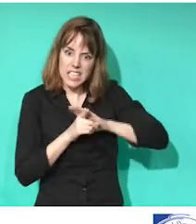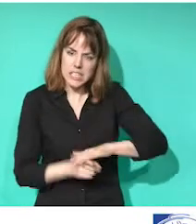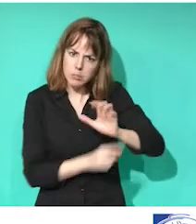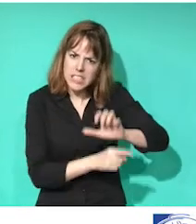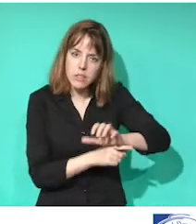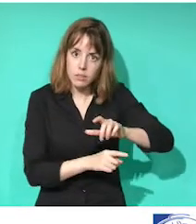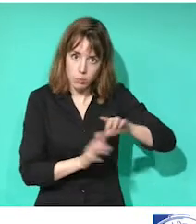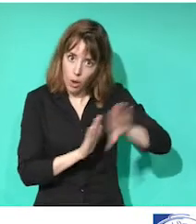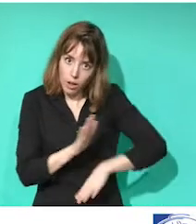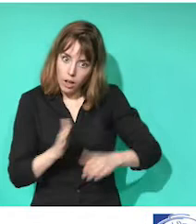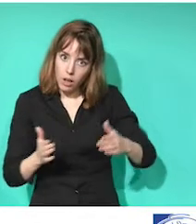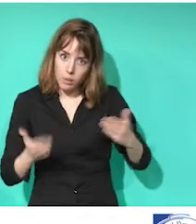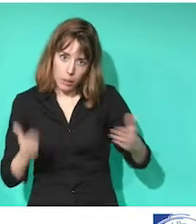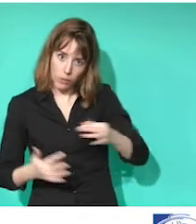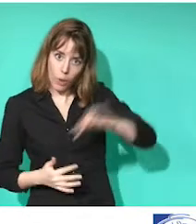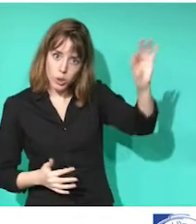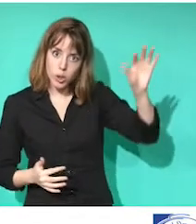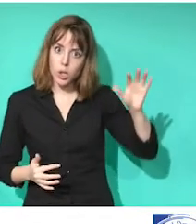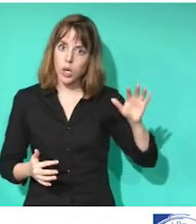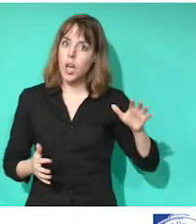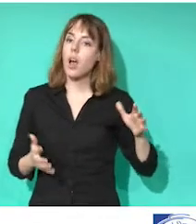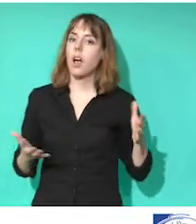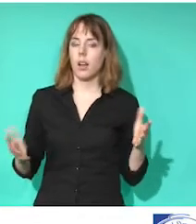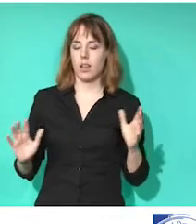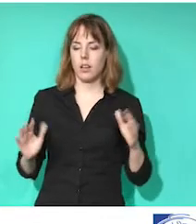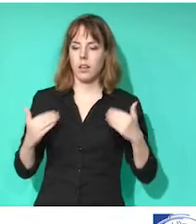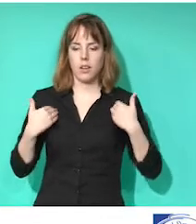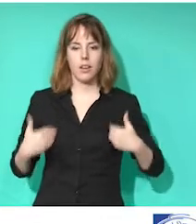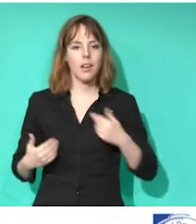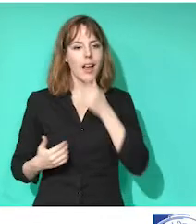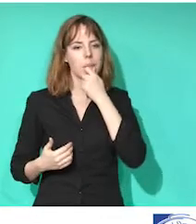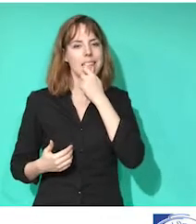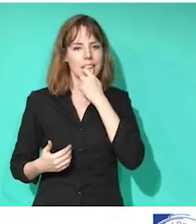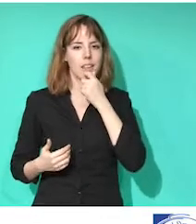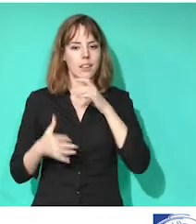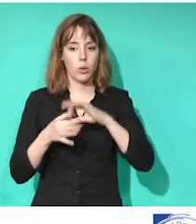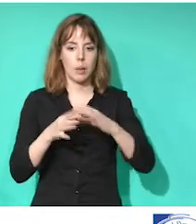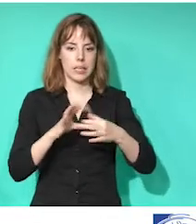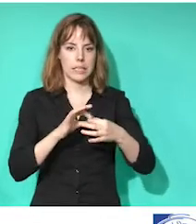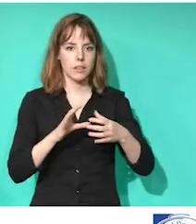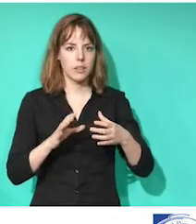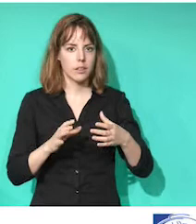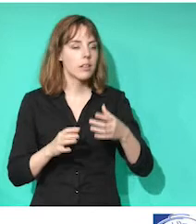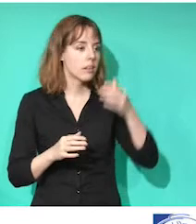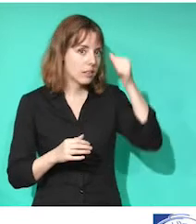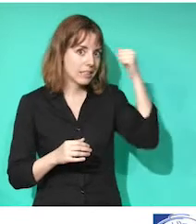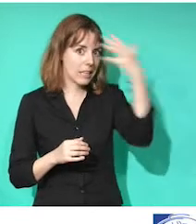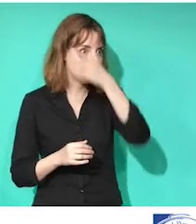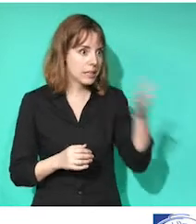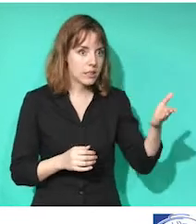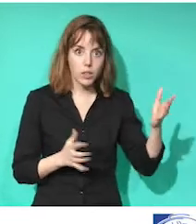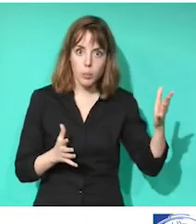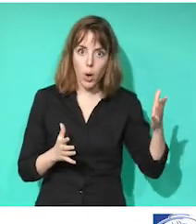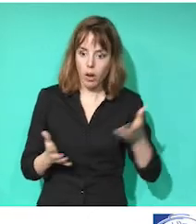pays au hasard? Très clairement, quand je dis que je suis arbitre olympique aux États-Unis, on me déroule un tapis